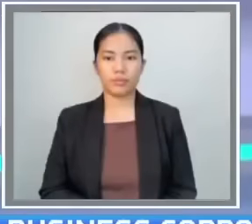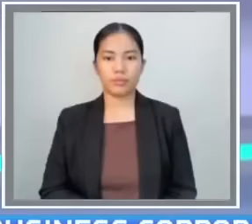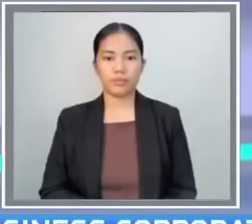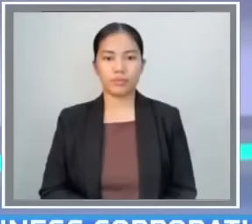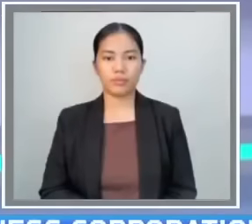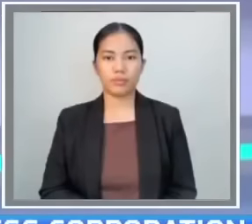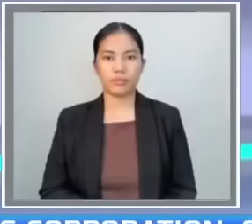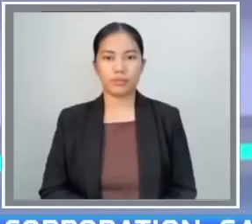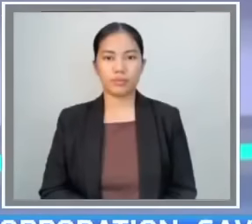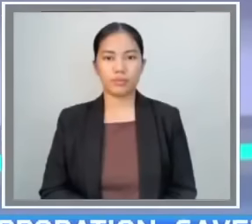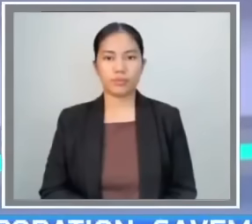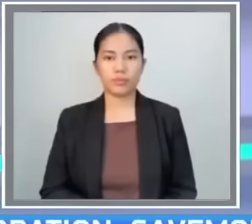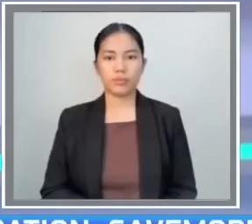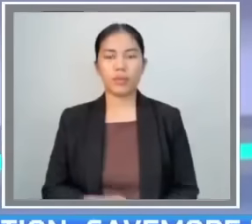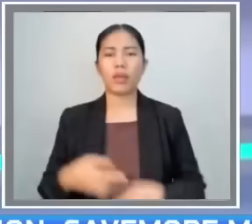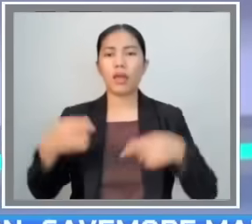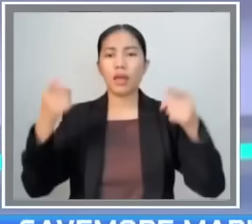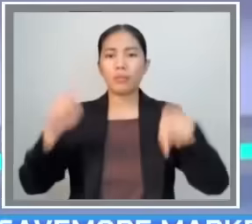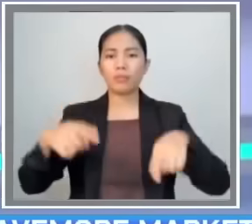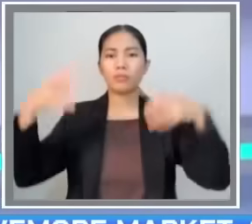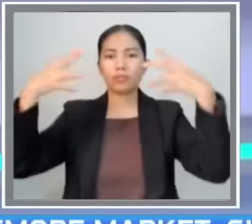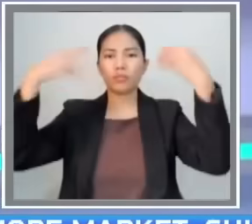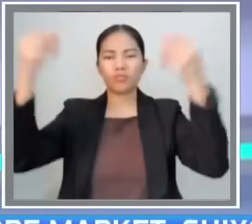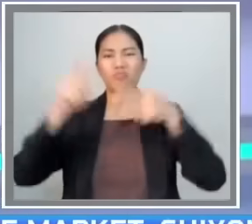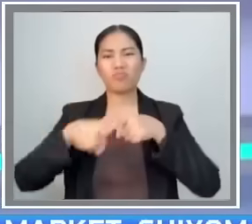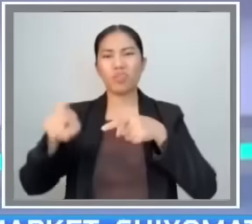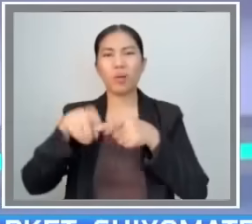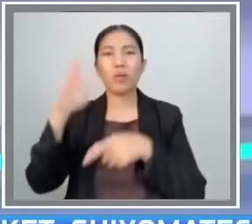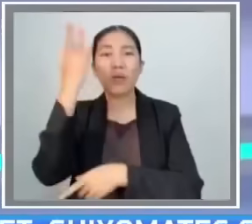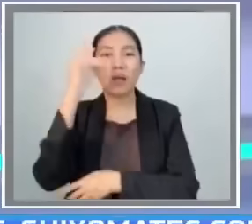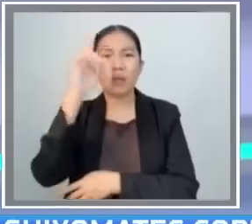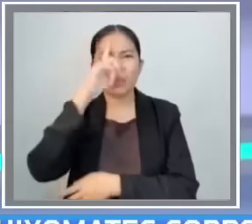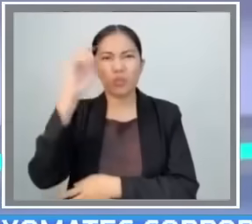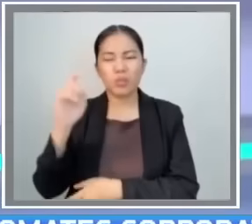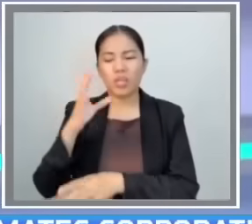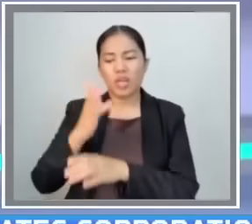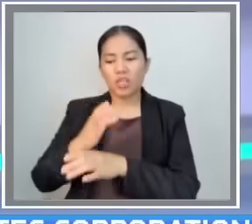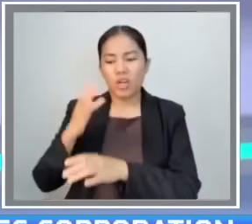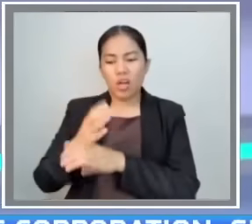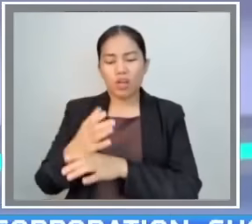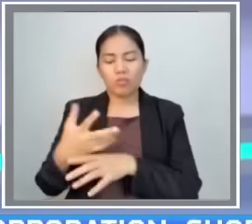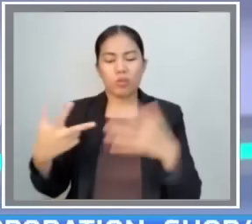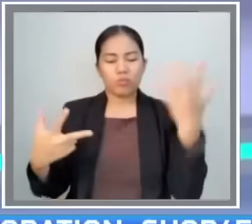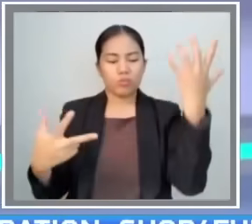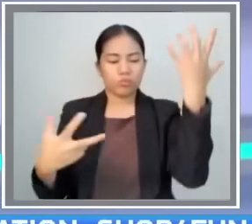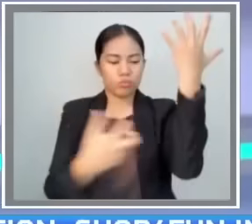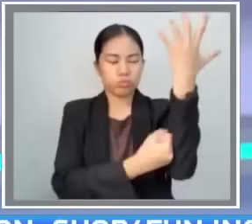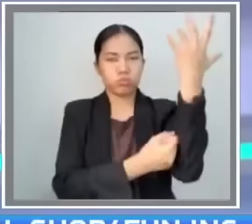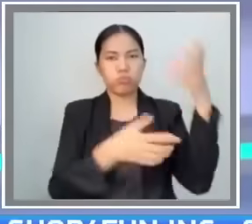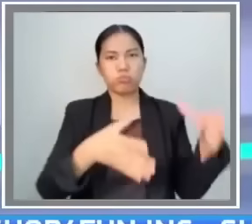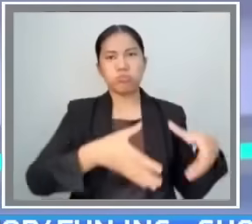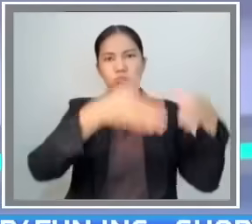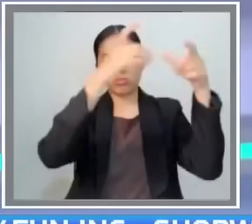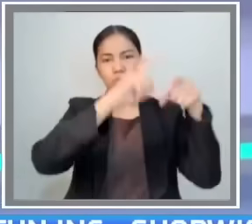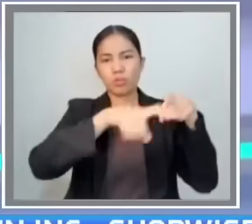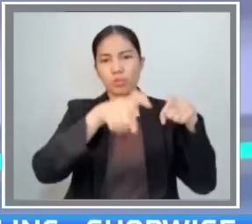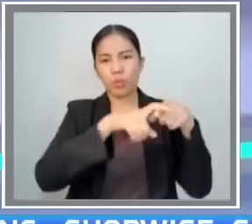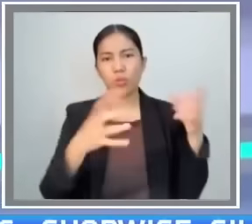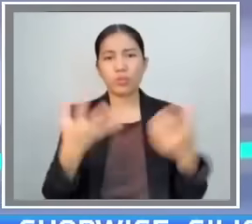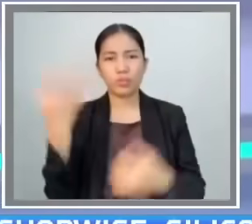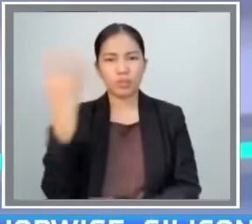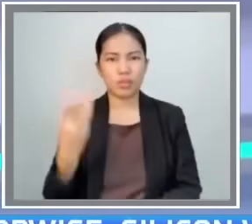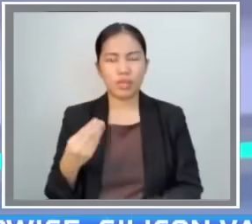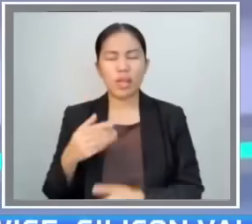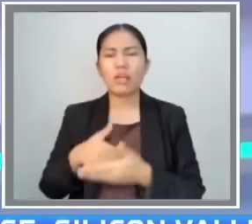Brownout ang idinulot ng pagsalpok ng isang kotse sa mga poste sa Lipa, Batangas. Sa Dingras, Ilocos Norte naman, sinaksak ng isang estudyante ang kapwa